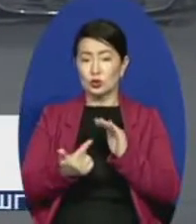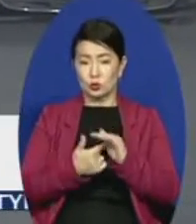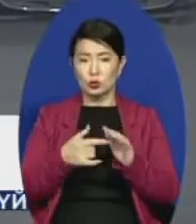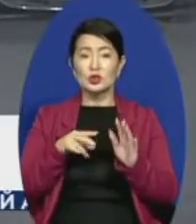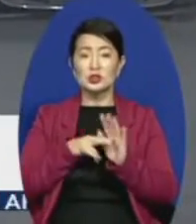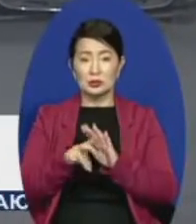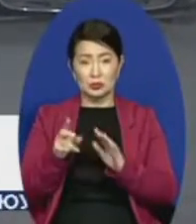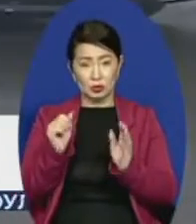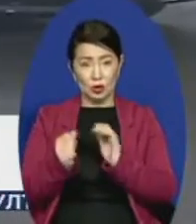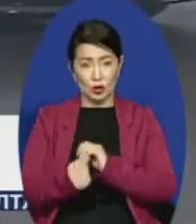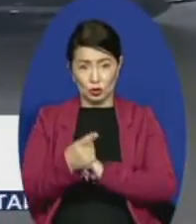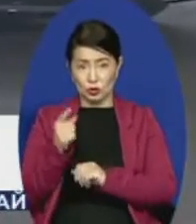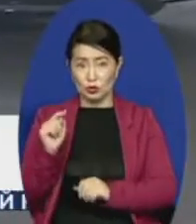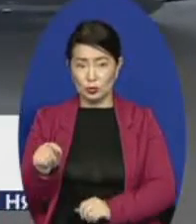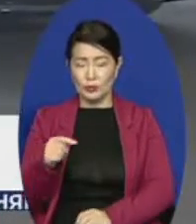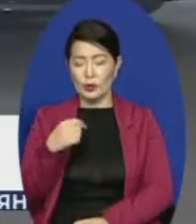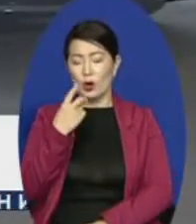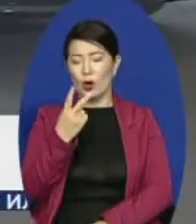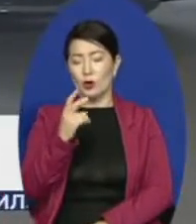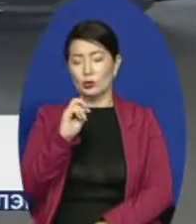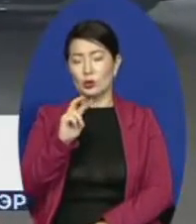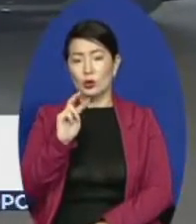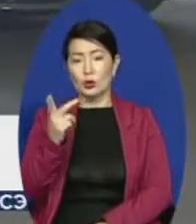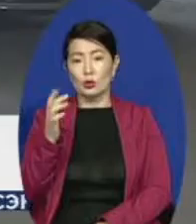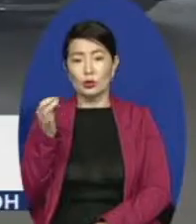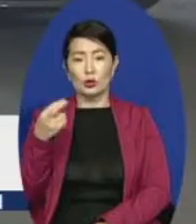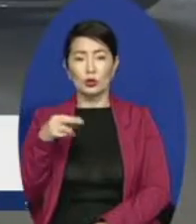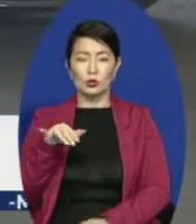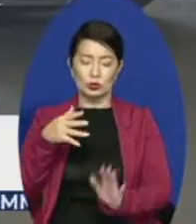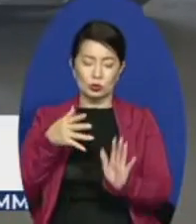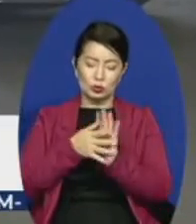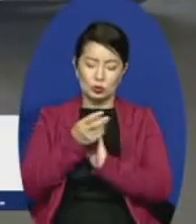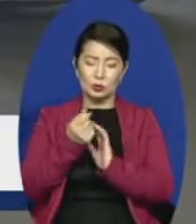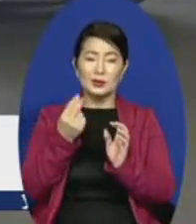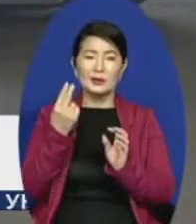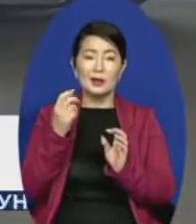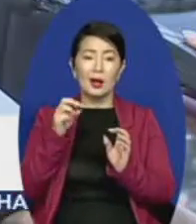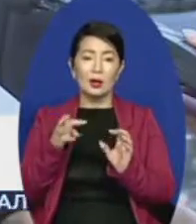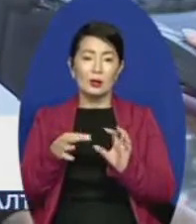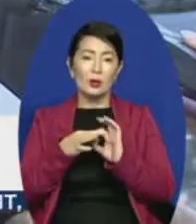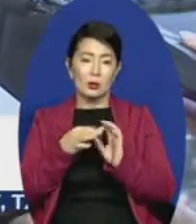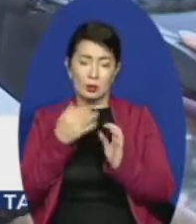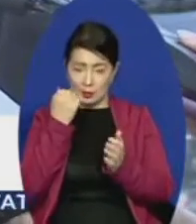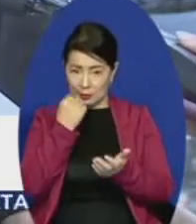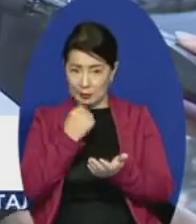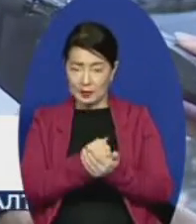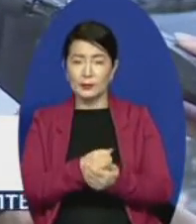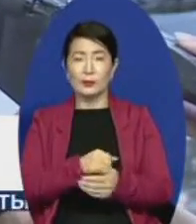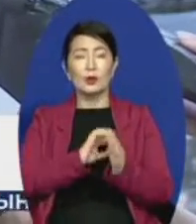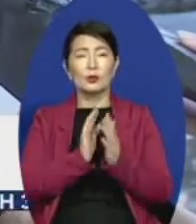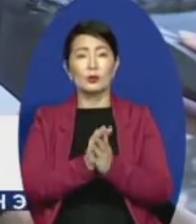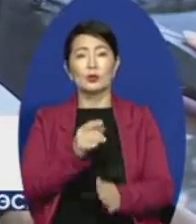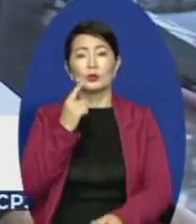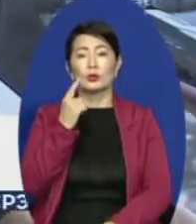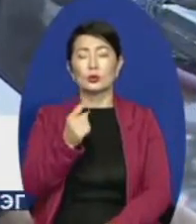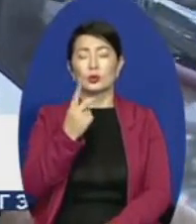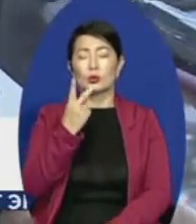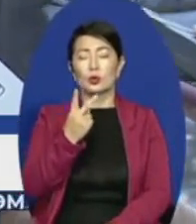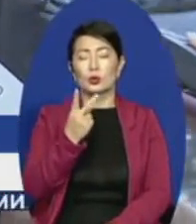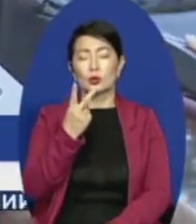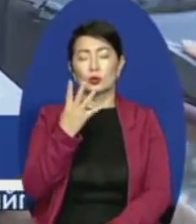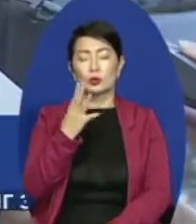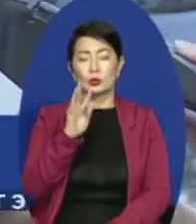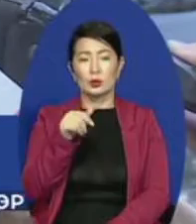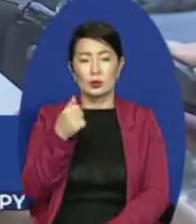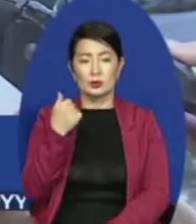онцлог гэж албаныхан хэллээ. Тиймээс 2023 оны төсвийг цахим үйлчлэгээтэй уялдуулан батлах юм а. Нийтдээ 124.8 тэрбум